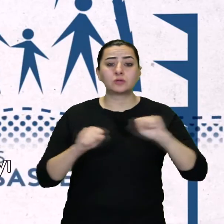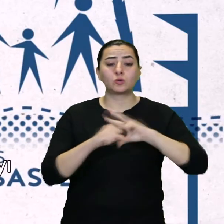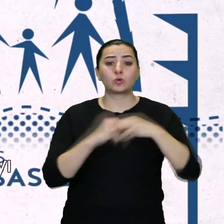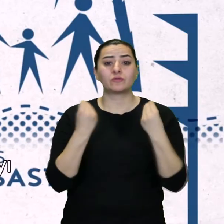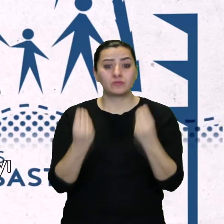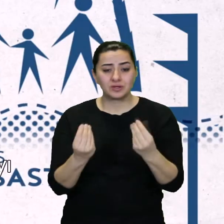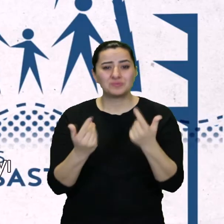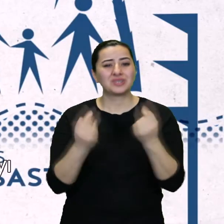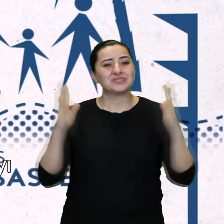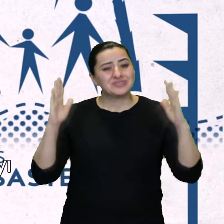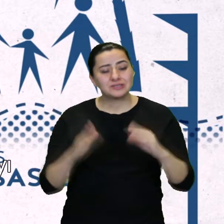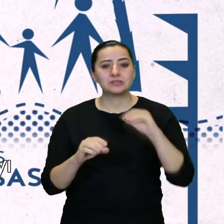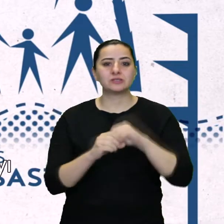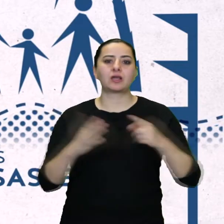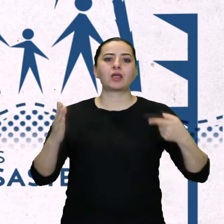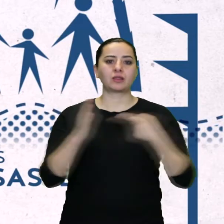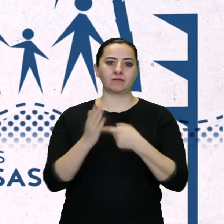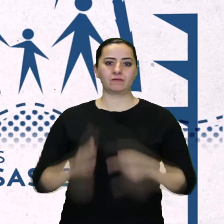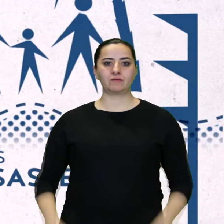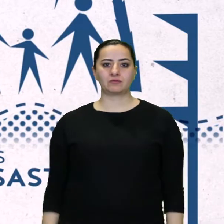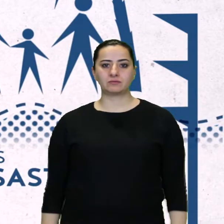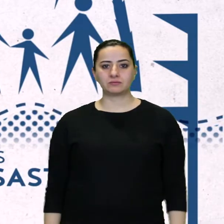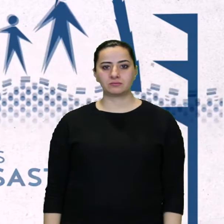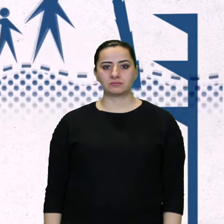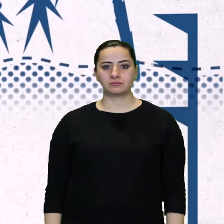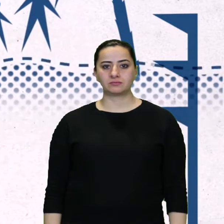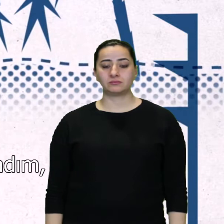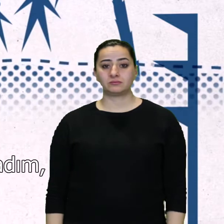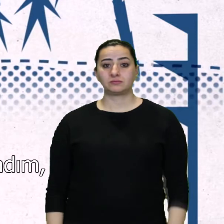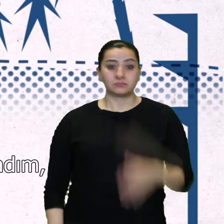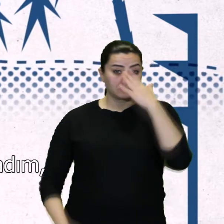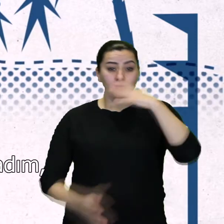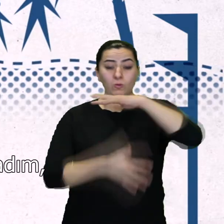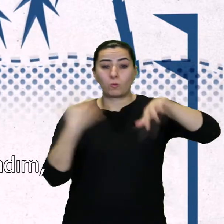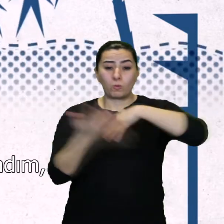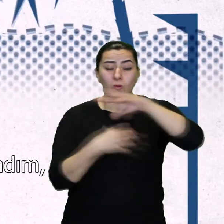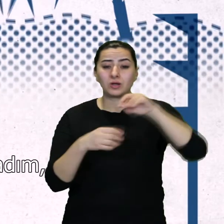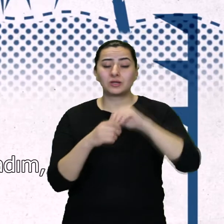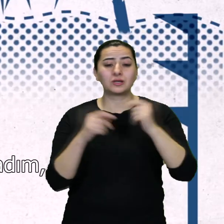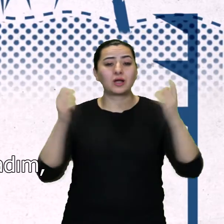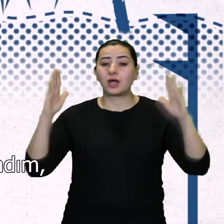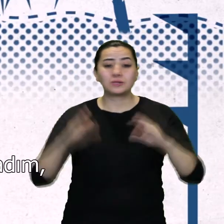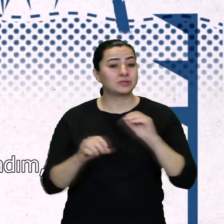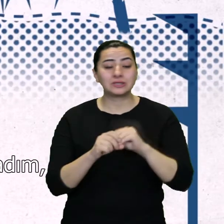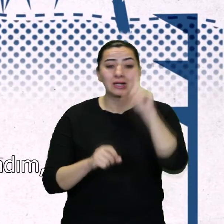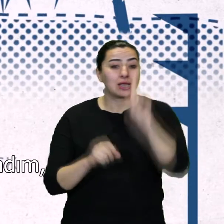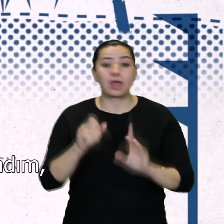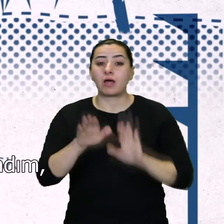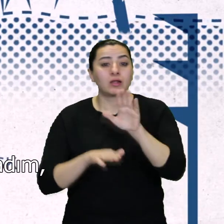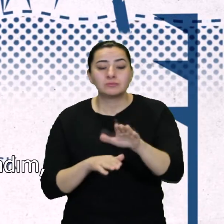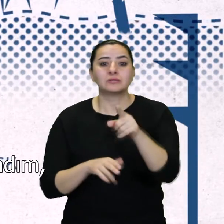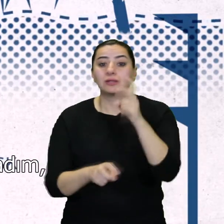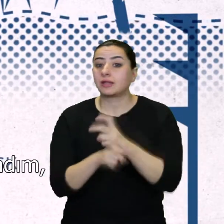sayısını önemli derecede azaltmayı hedeflemektedir. El ele yetişkin ve çocuk figürleri Afet riskinin azaltılmasında ilk adım riskin